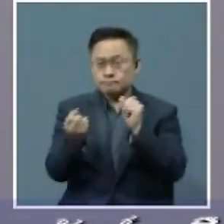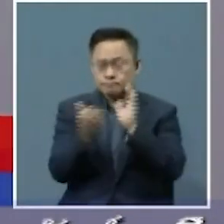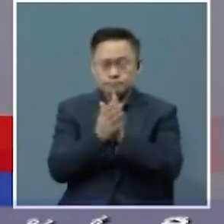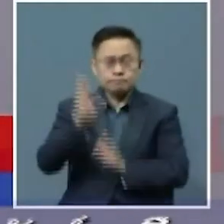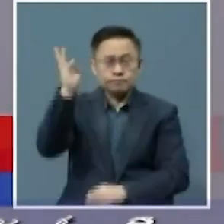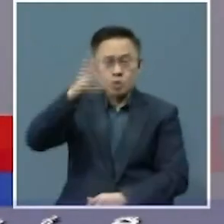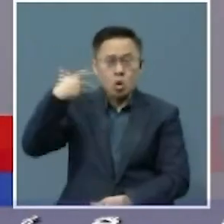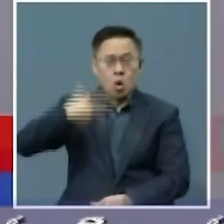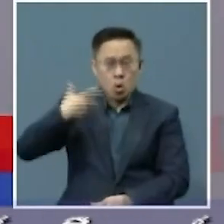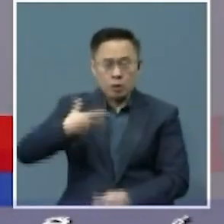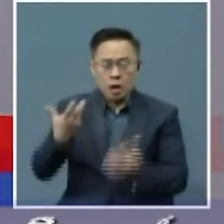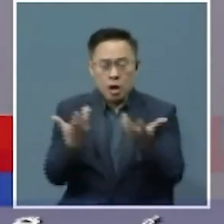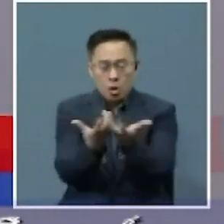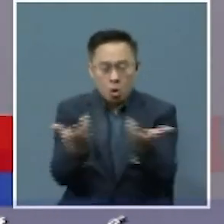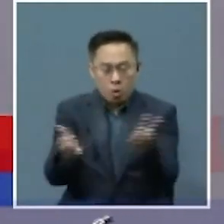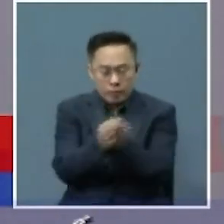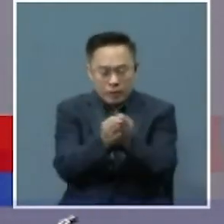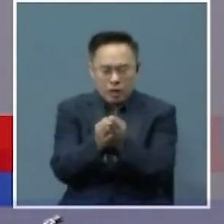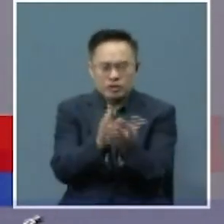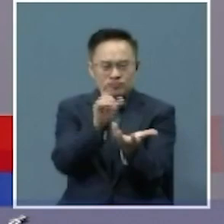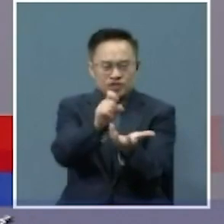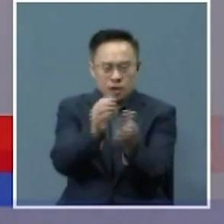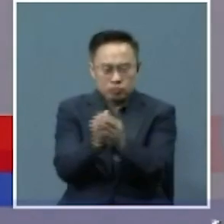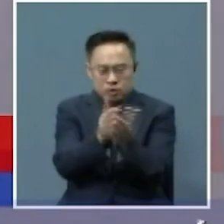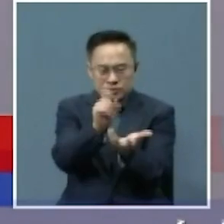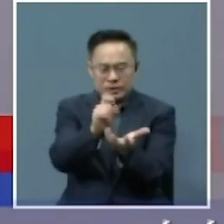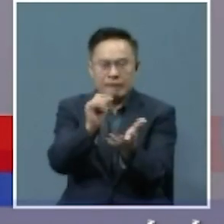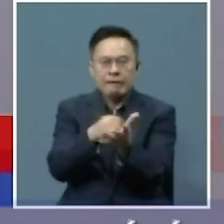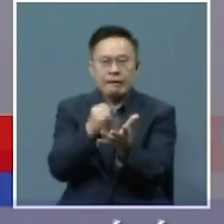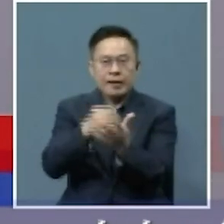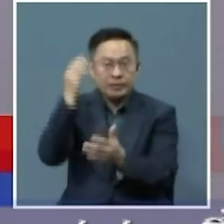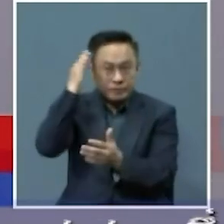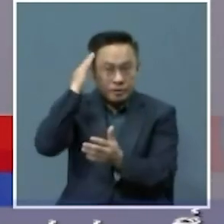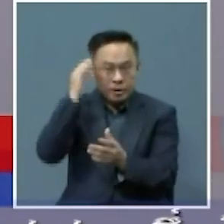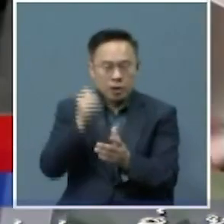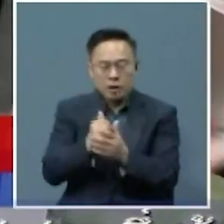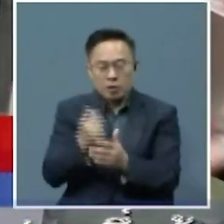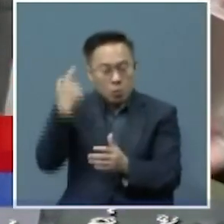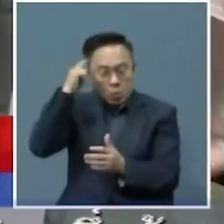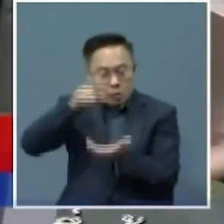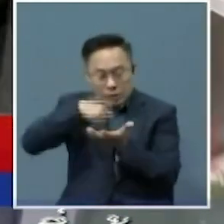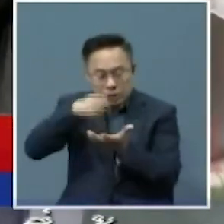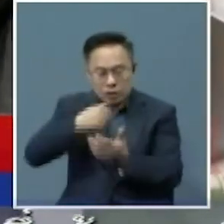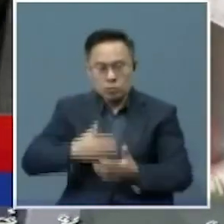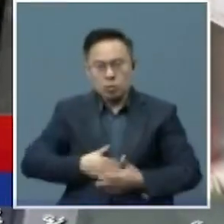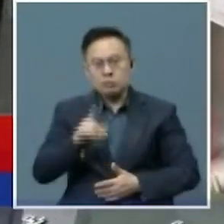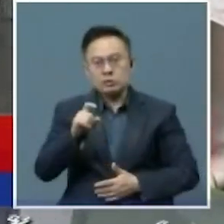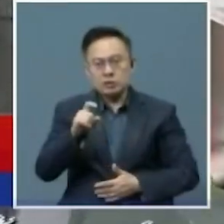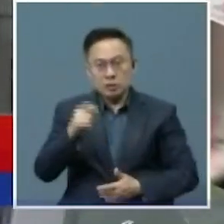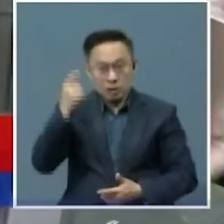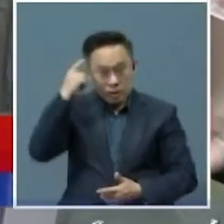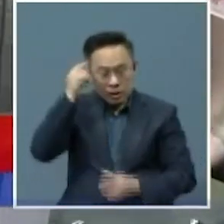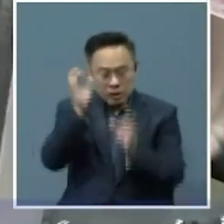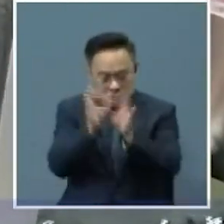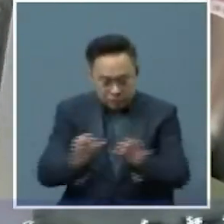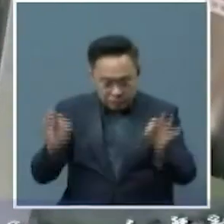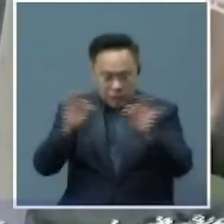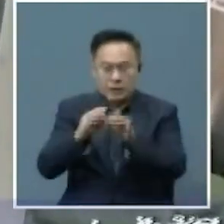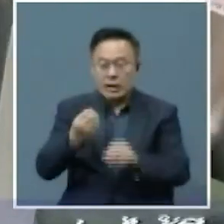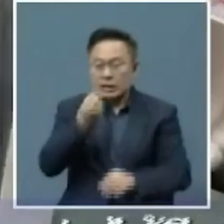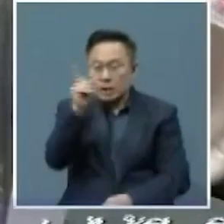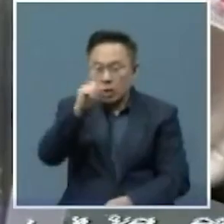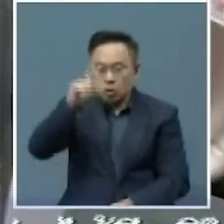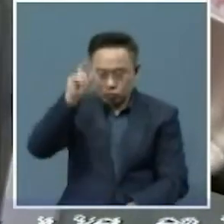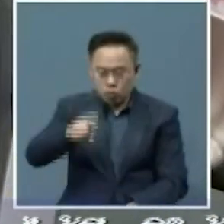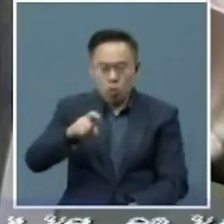จะเสียง่ายนะฮะถ้าภาษาบ้านเราคือบูดง่ายก็อาจจะทำให้ท้องเสียได้นะครับเพราะฉะนั้นก็ต้องอุ่นอาหารให้ร้อนก่อนทุกครั้งนะครับ